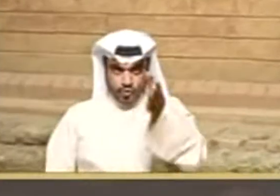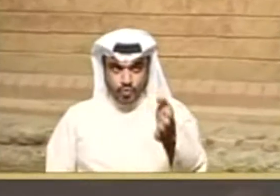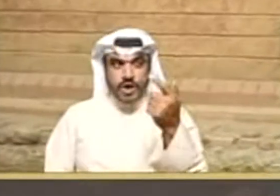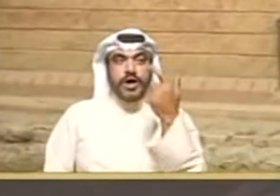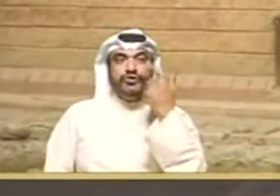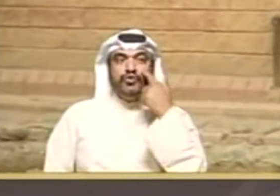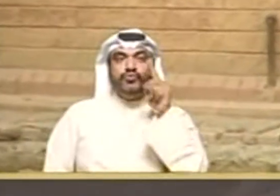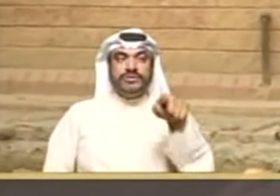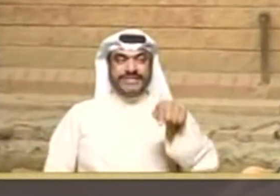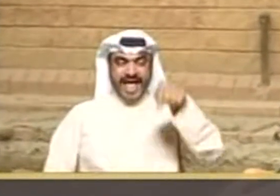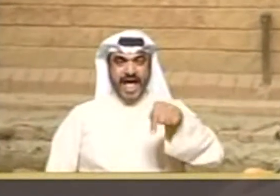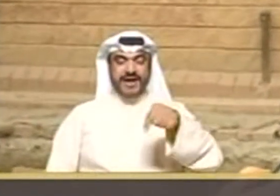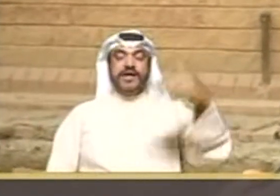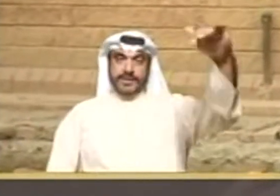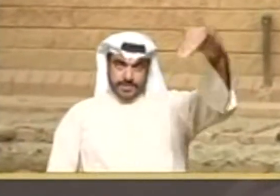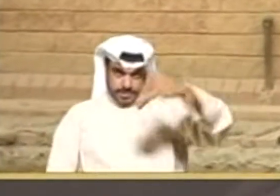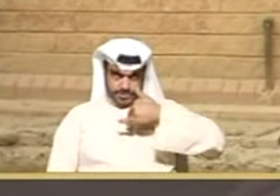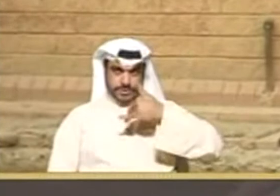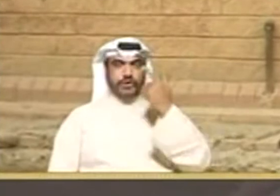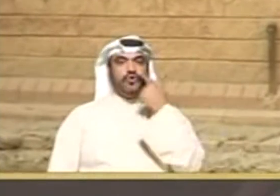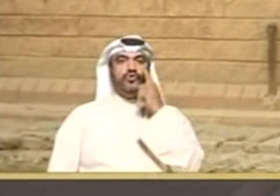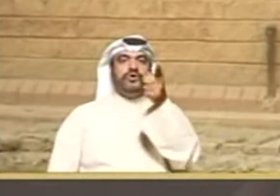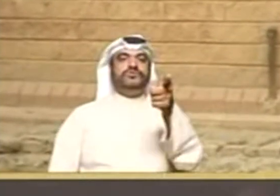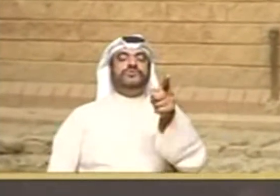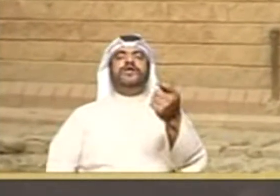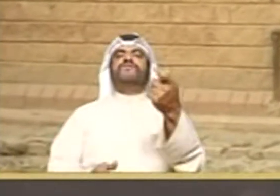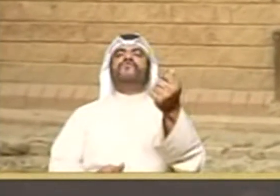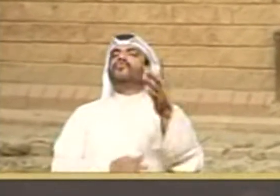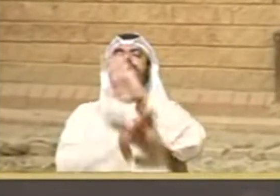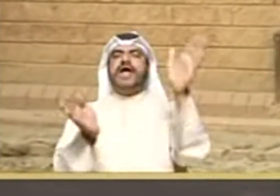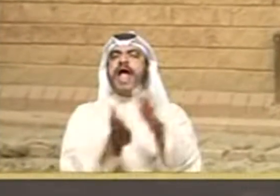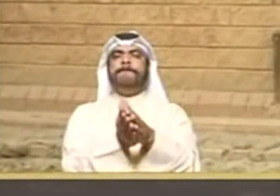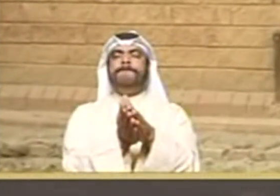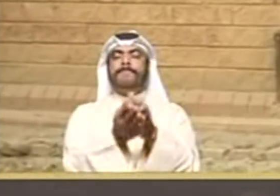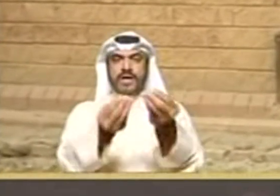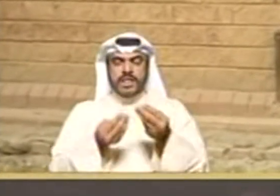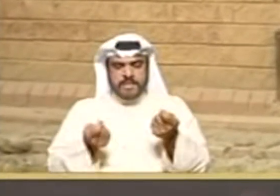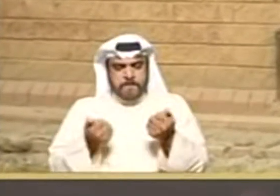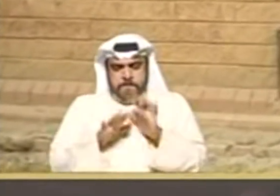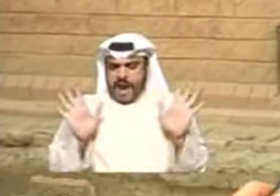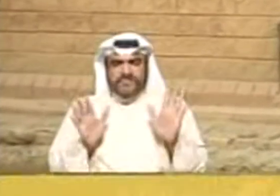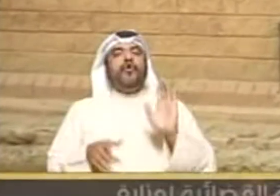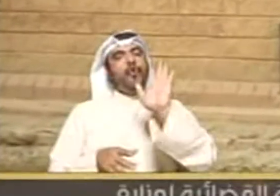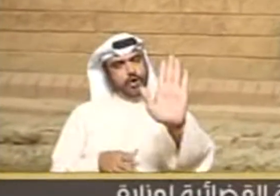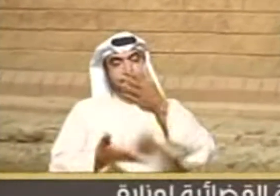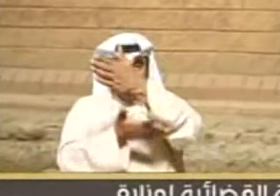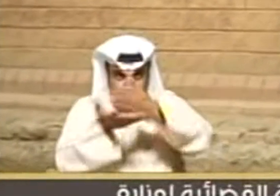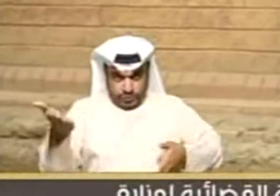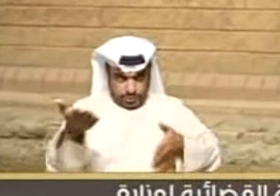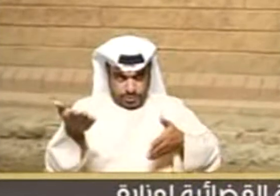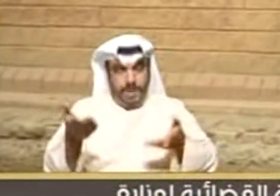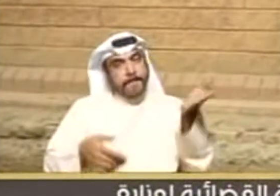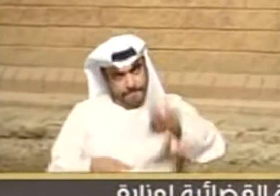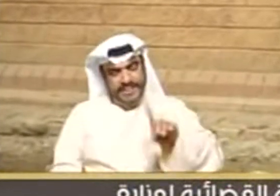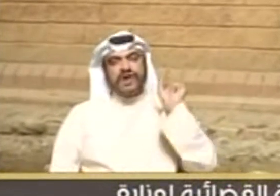دايركت، إحنا نظامنا يجينا مراجع نقول المبلغ اللي عليه، هو كان ما عنده المبلغ يدفع نص المبلغ ونص الثاني يغصته،